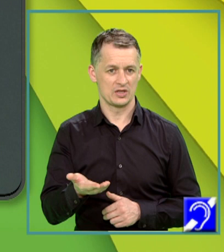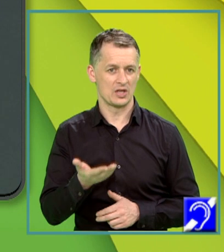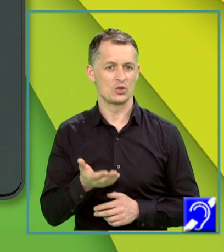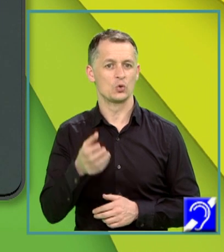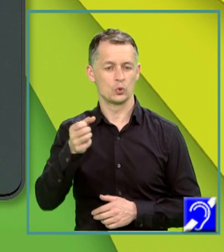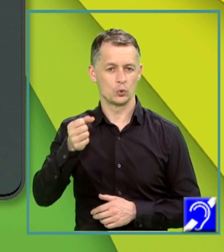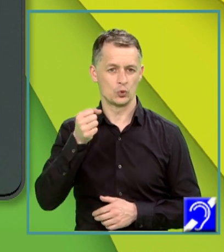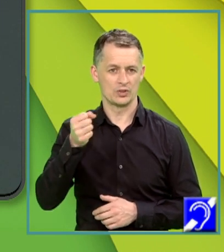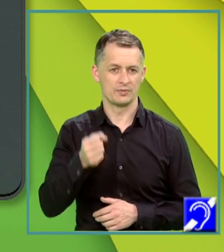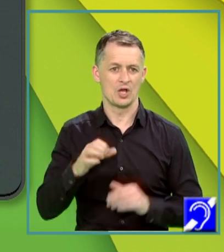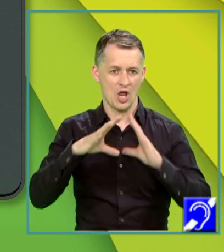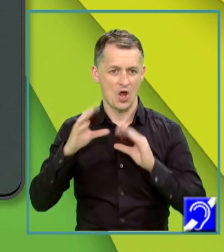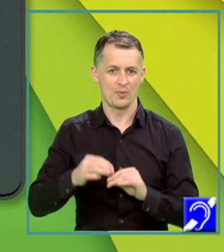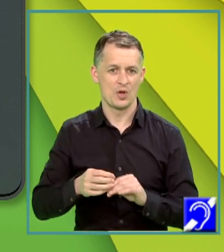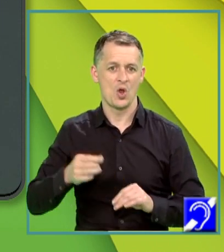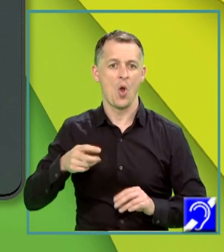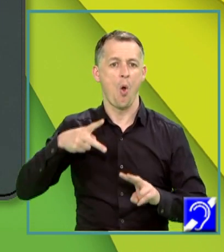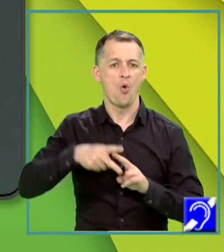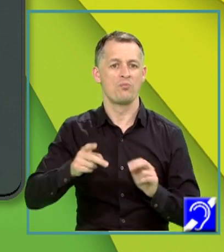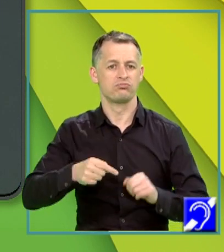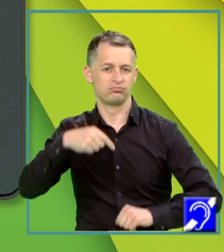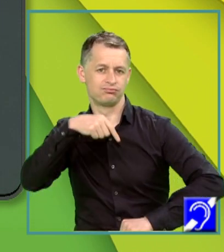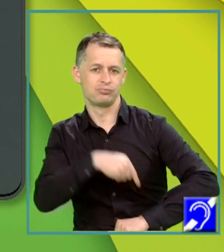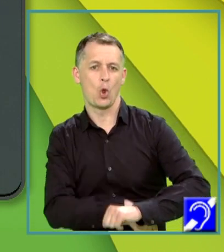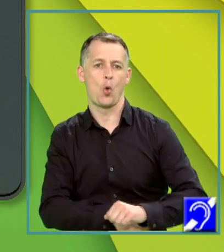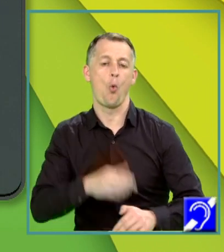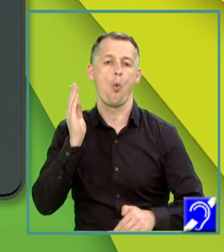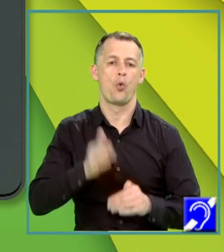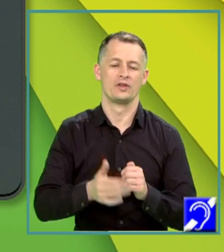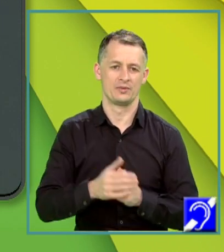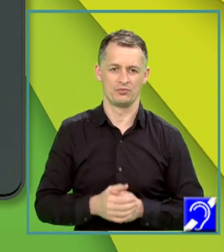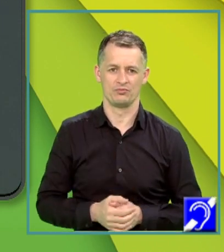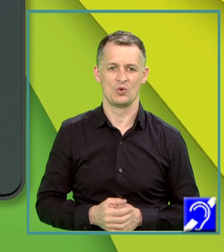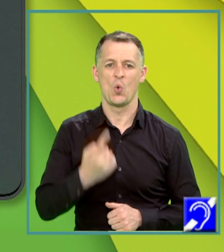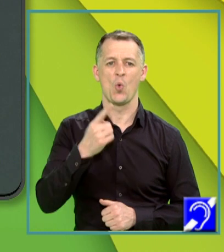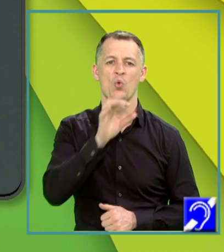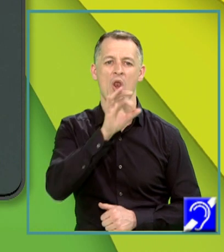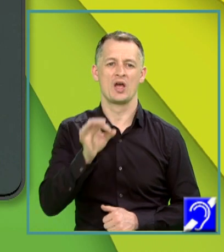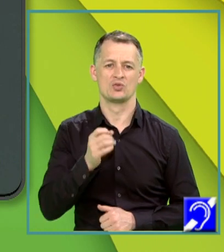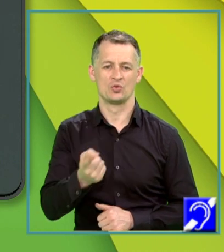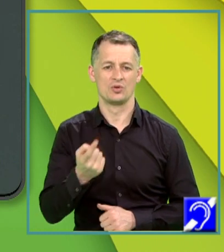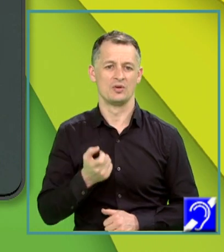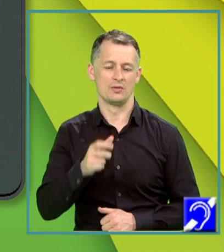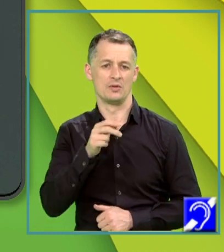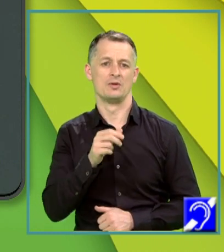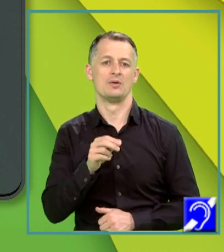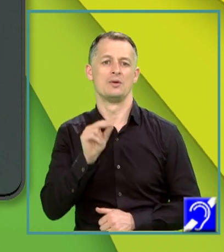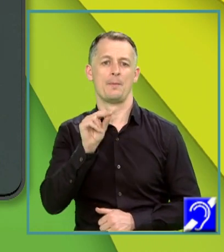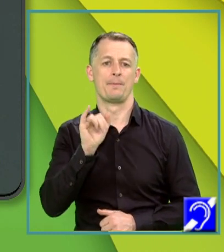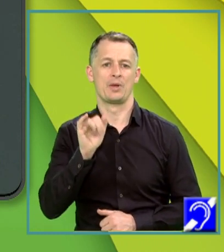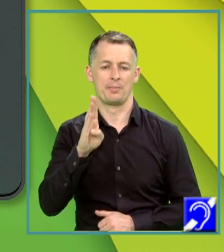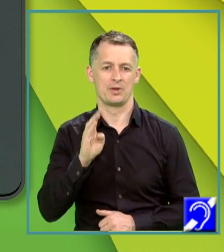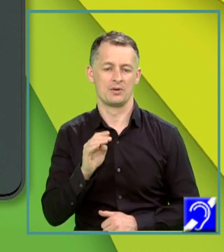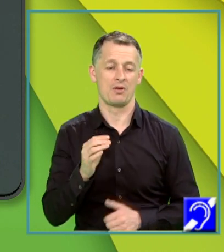România ocupă din nefericire ultimul loc cu aproximativ 1% Din produsul intern brut oferit de